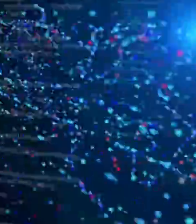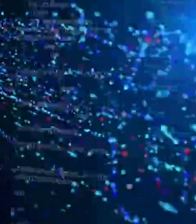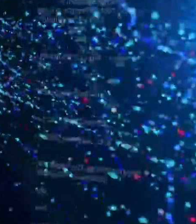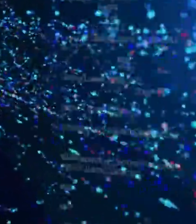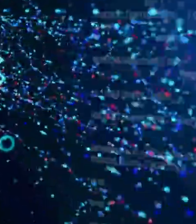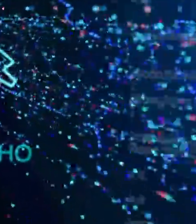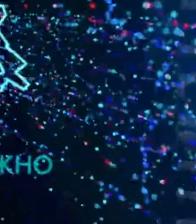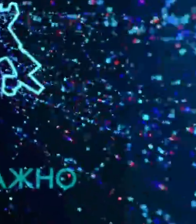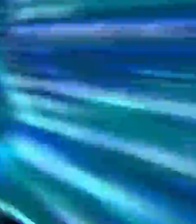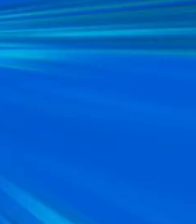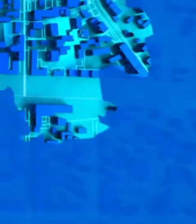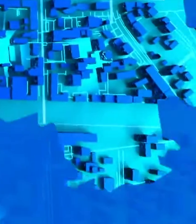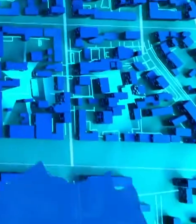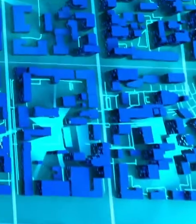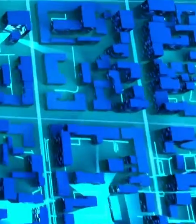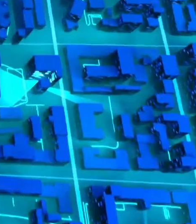МУЗЫКАЛЬНАЯ ЗАСТАВКА